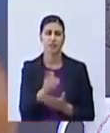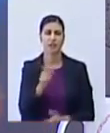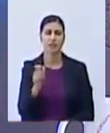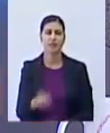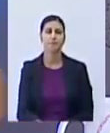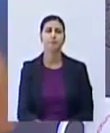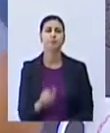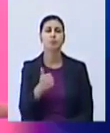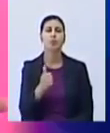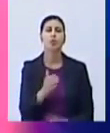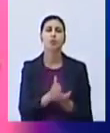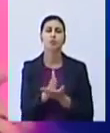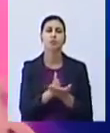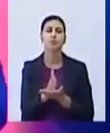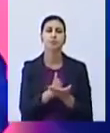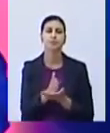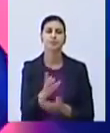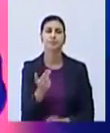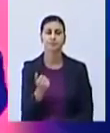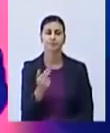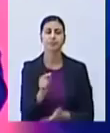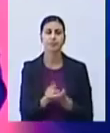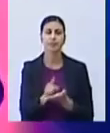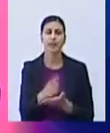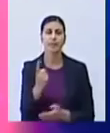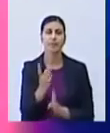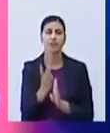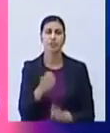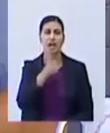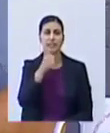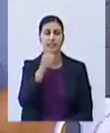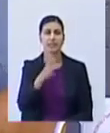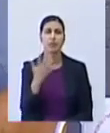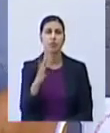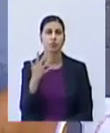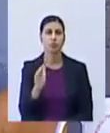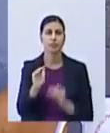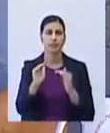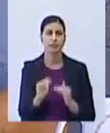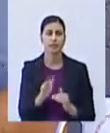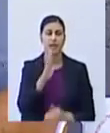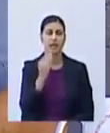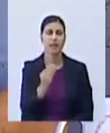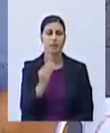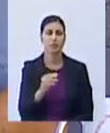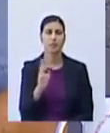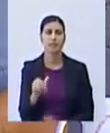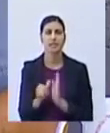mikhedvi daiqopa igive damsakhurobebis. Ara, rakma unda pensia pirl sapensio asaki daiceba 55 tseli kalbatonebi